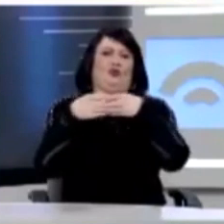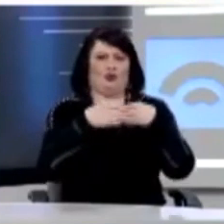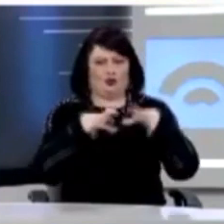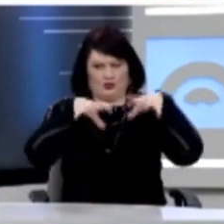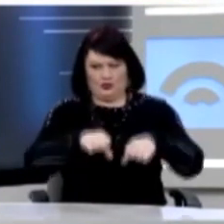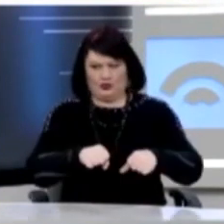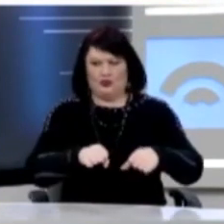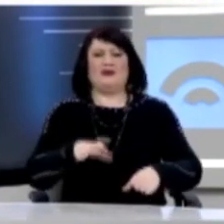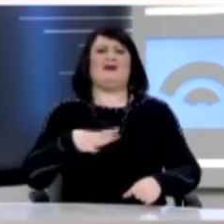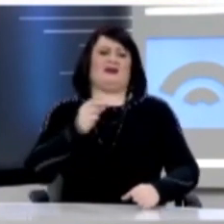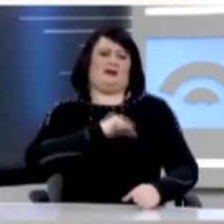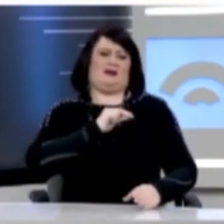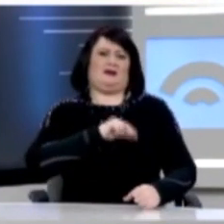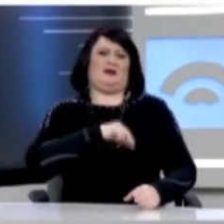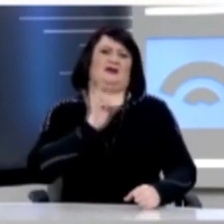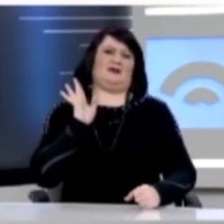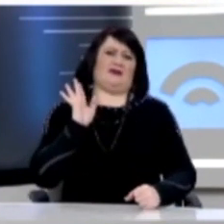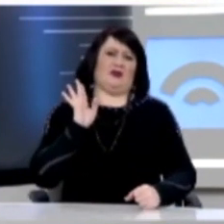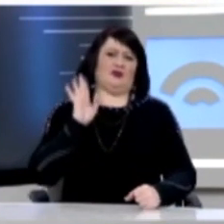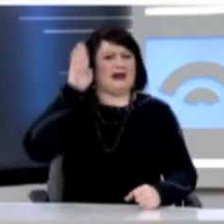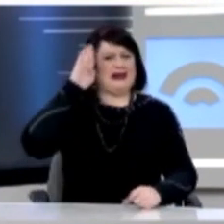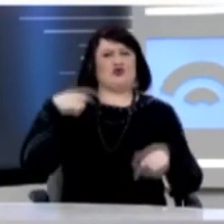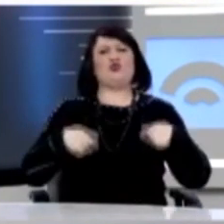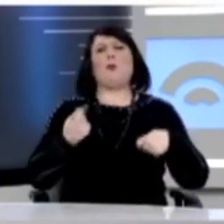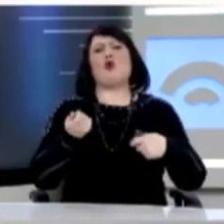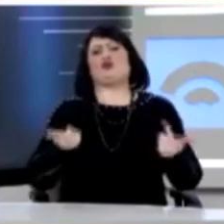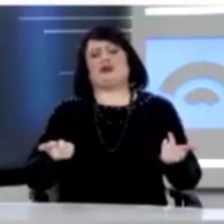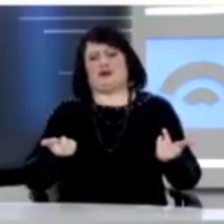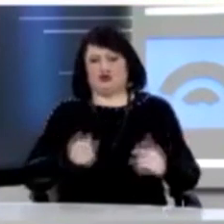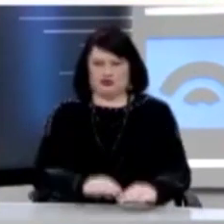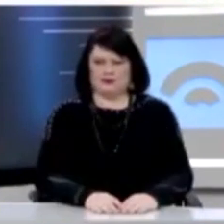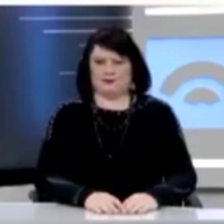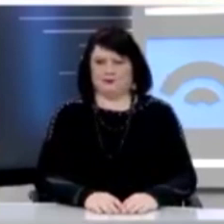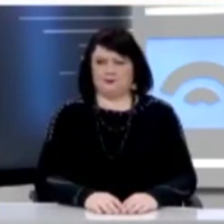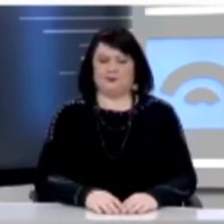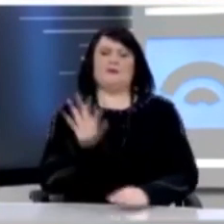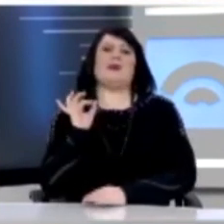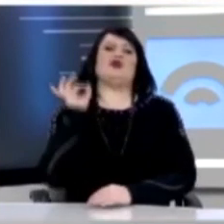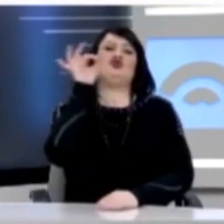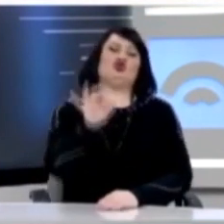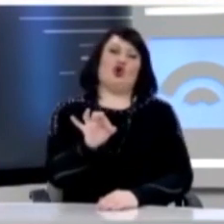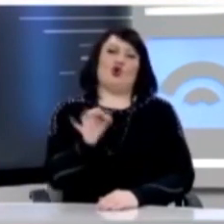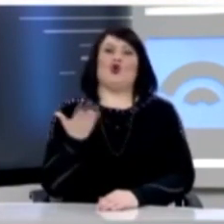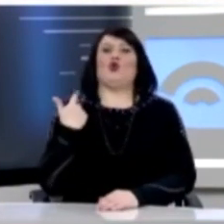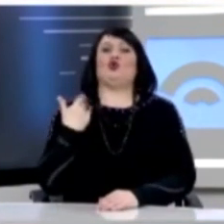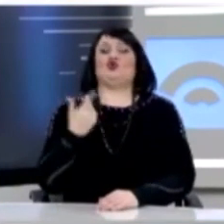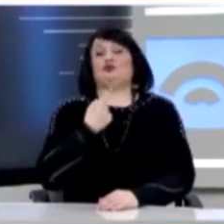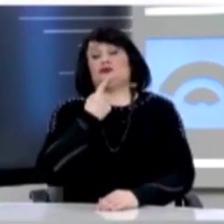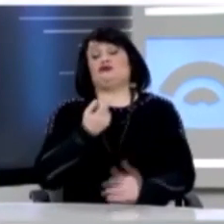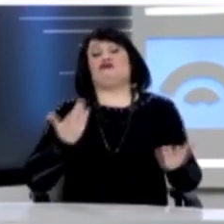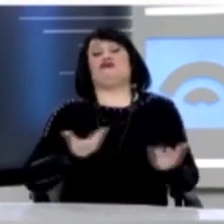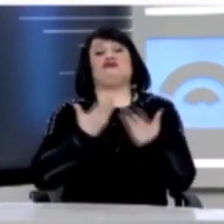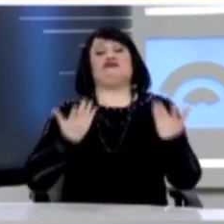πεδίων κερδοφορίας για τα συμφέροντά της. Και αυτός ο στόχος που περιγράφεται από τις πομπόδεις